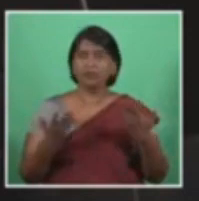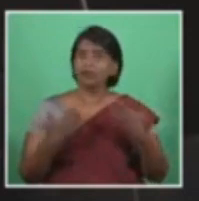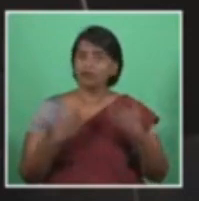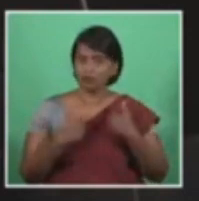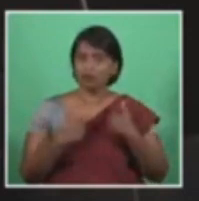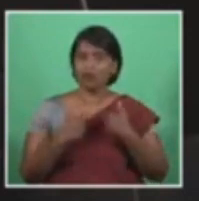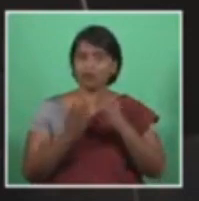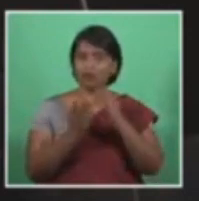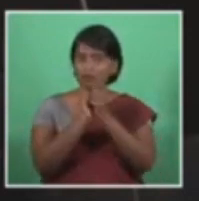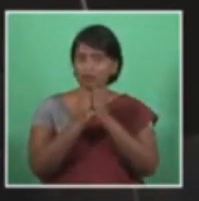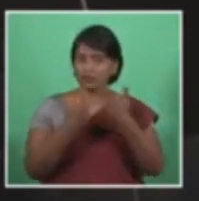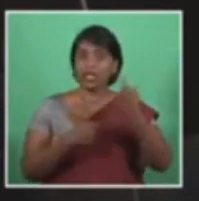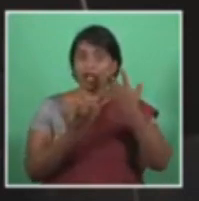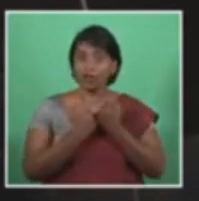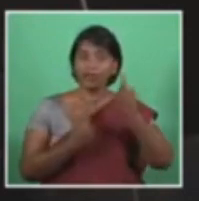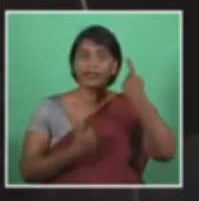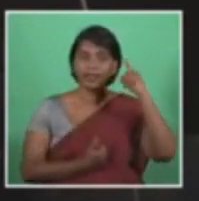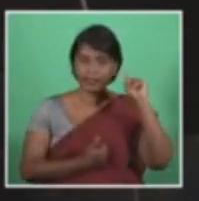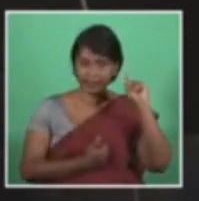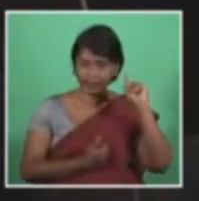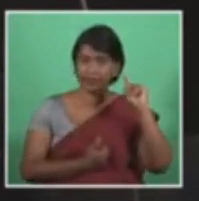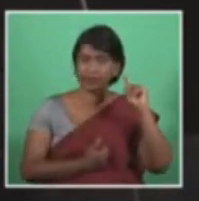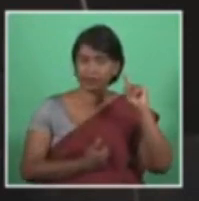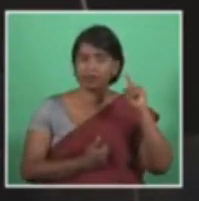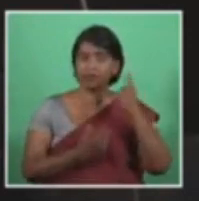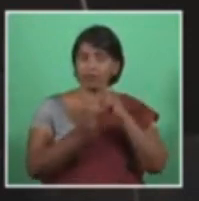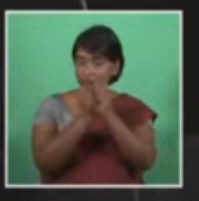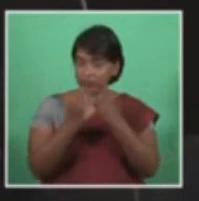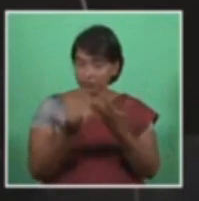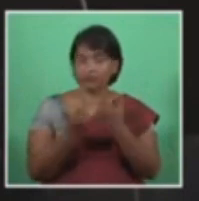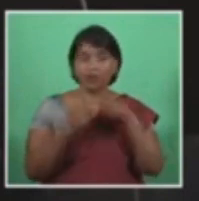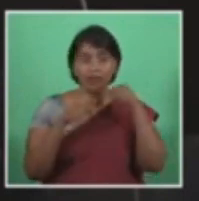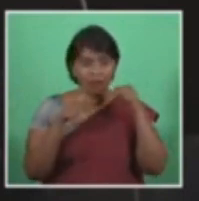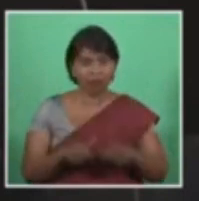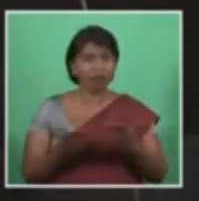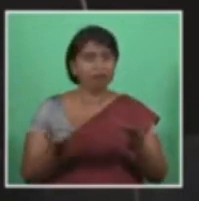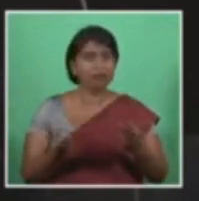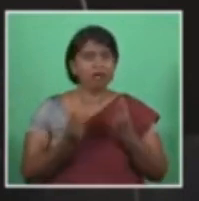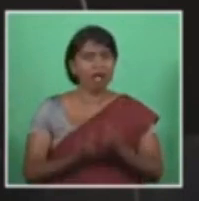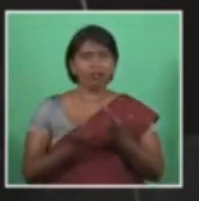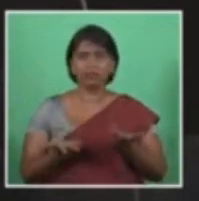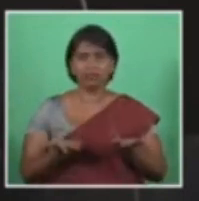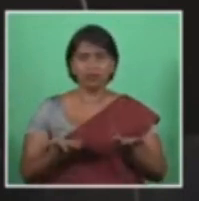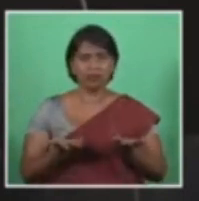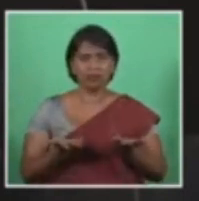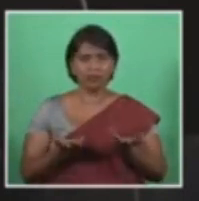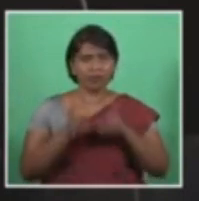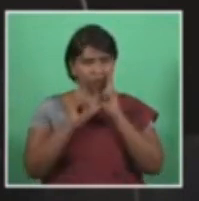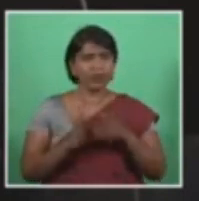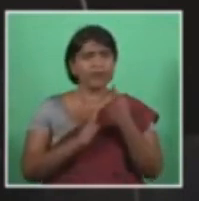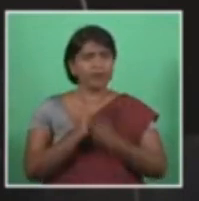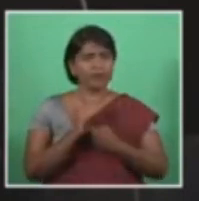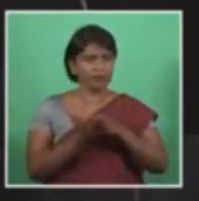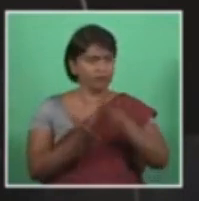ආපු සංශෝධනාවේ ඊයේ ඒ සංශෝධන මේ අද මොකද්ද මේ තියෙන හදිස්සිය මෙවැනි